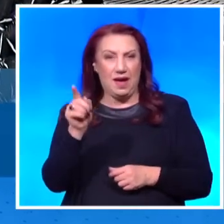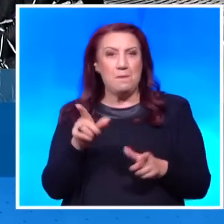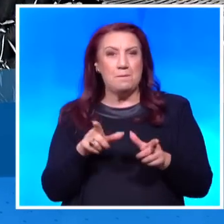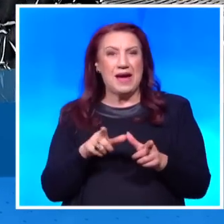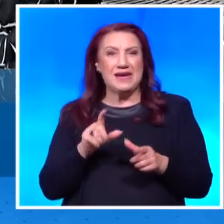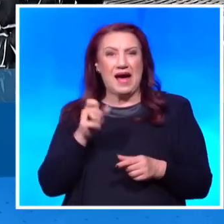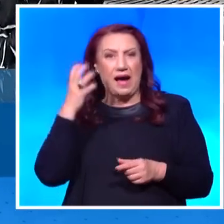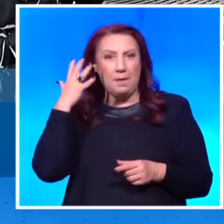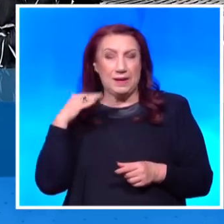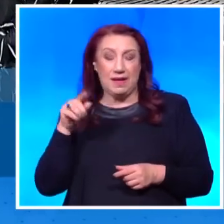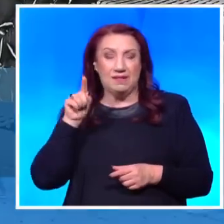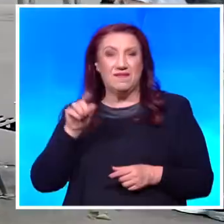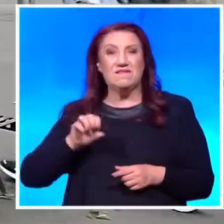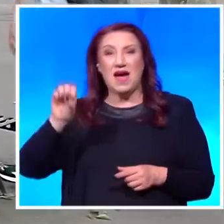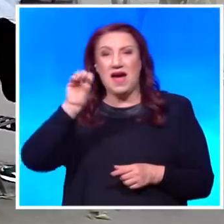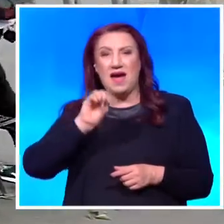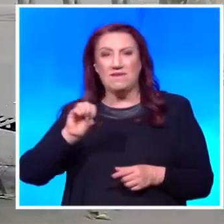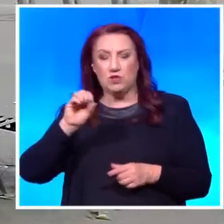вечер.